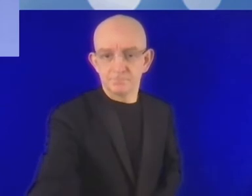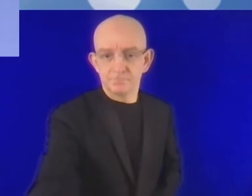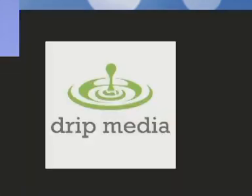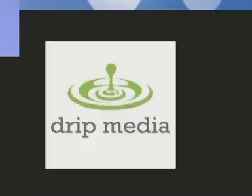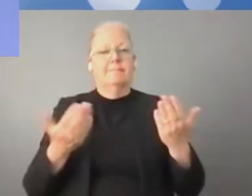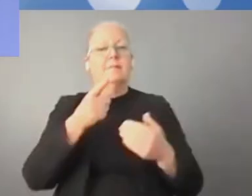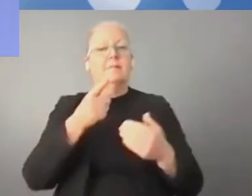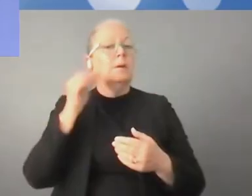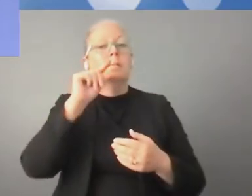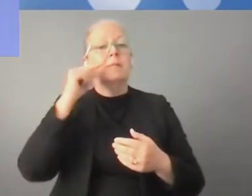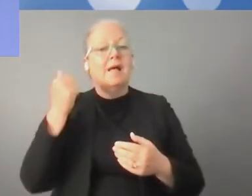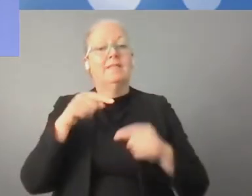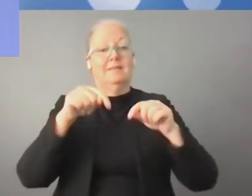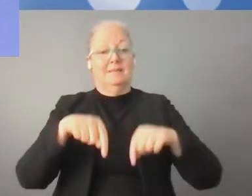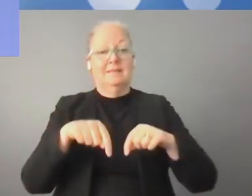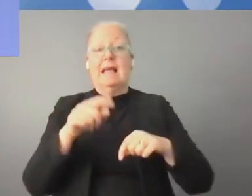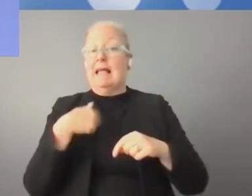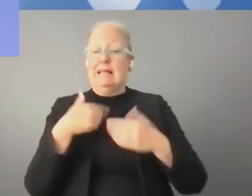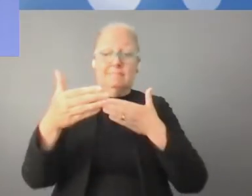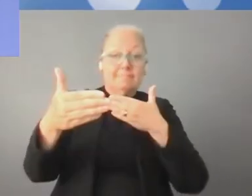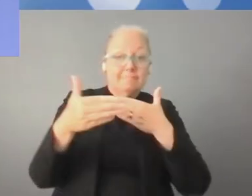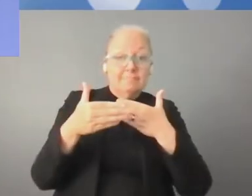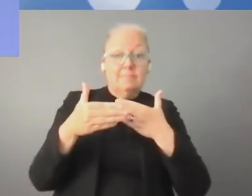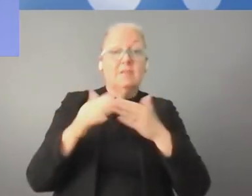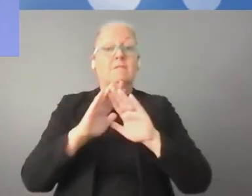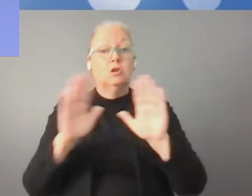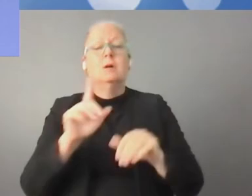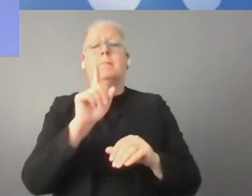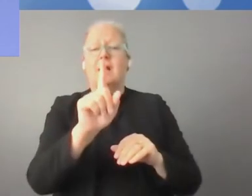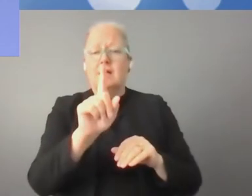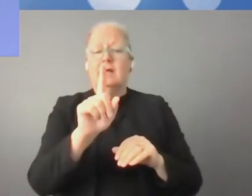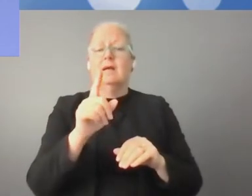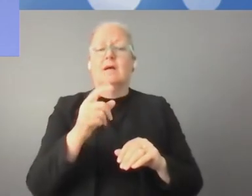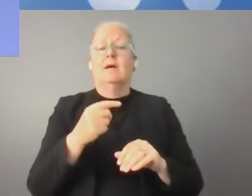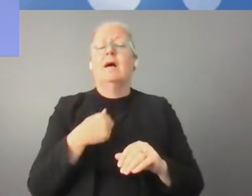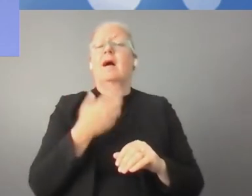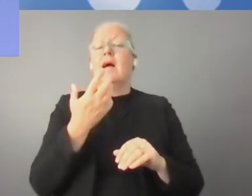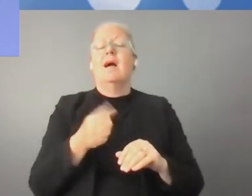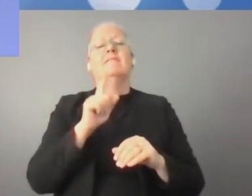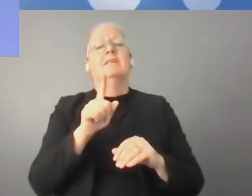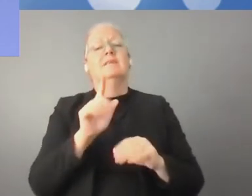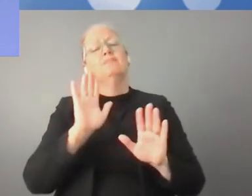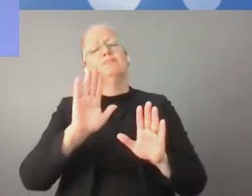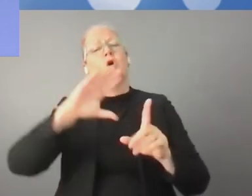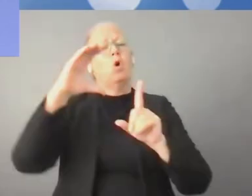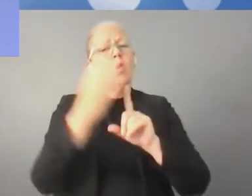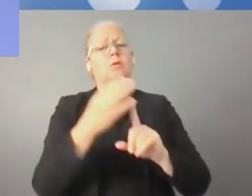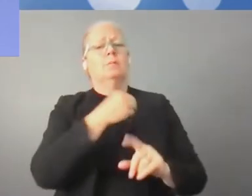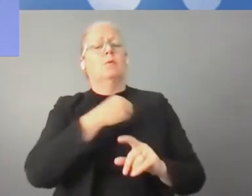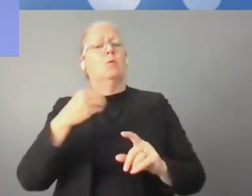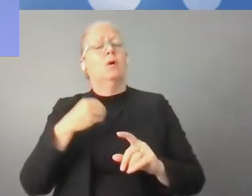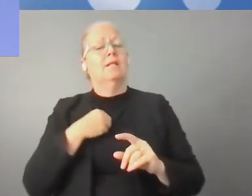المجلس عن أول يوم. الآن نقترب إلى نهاية الجزء